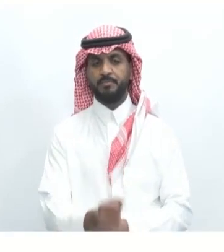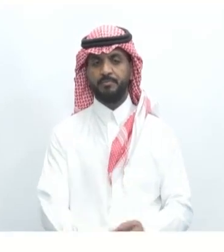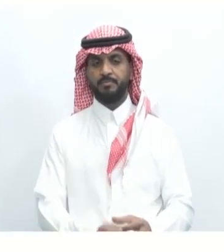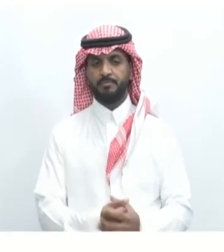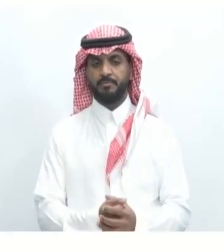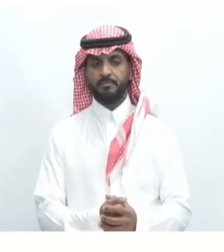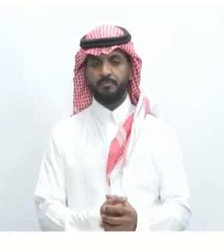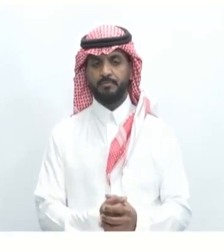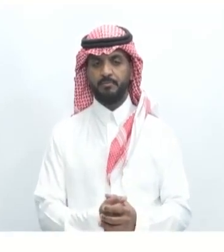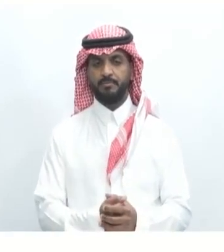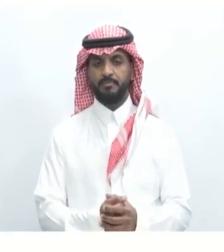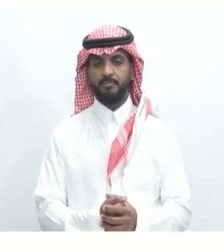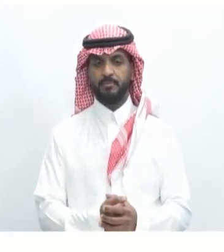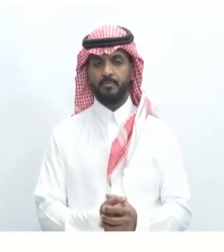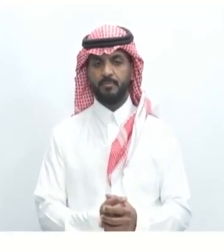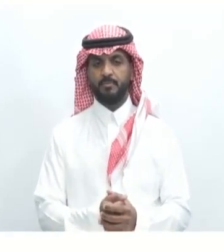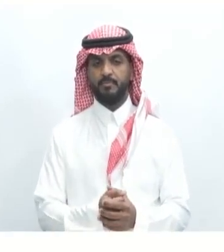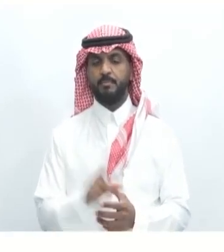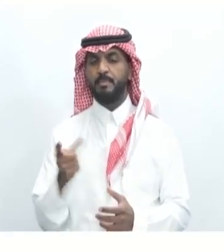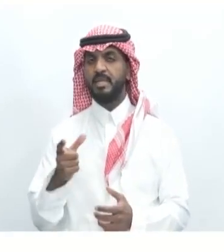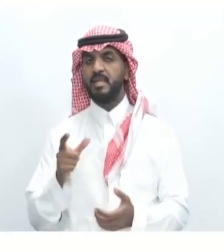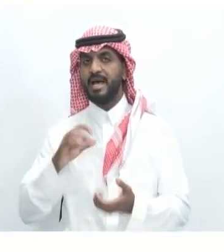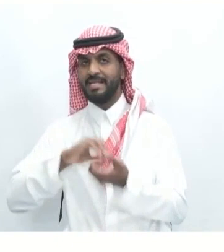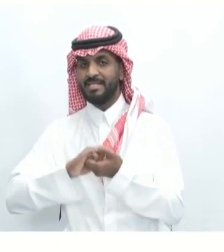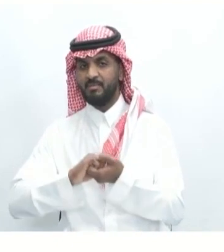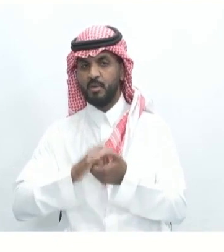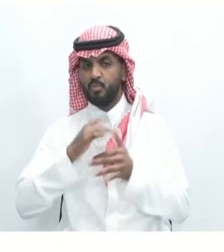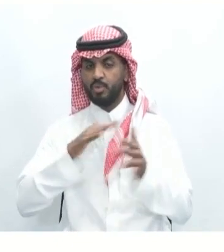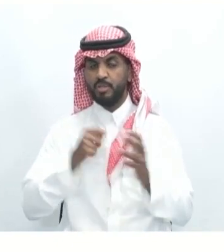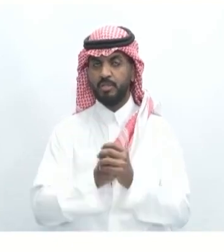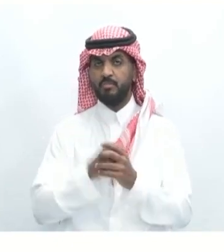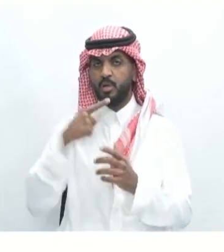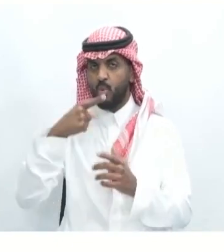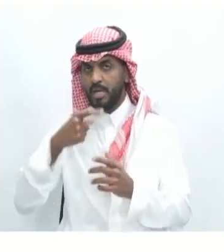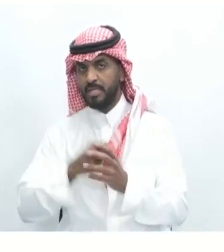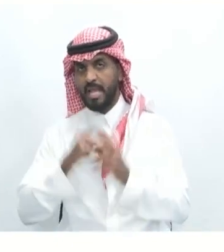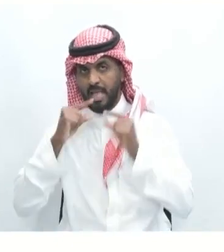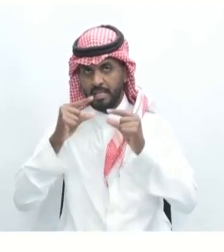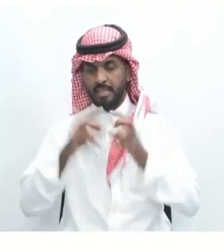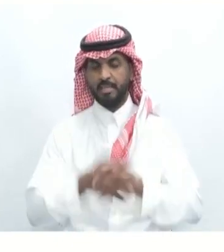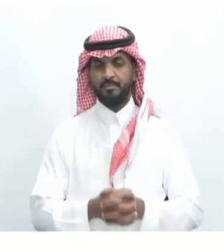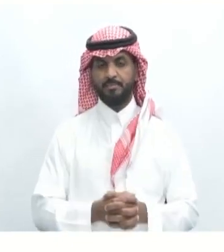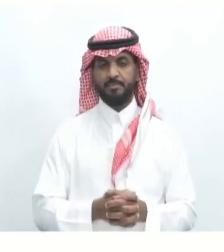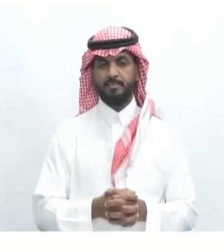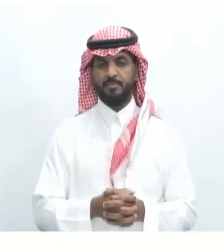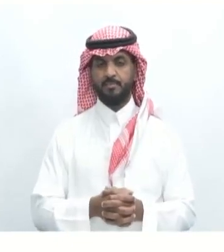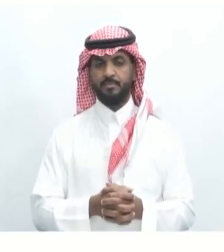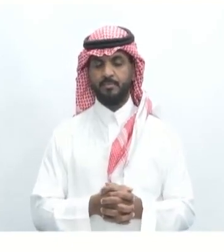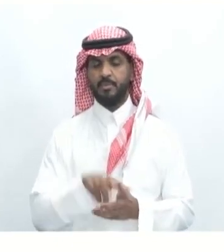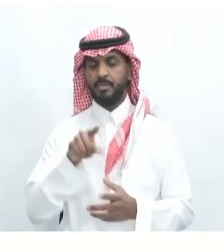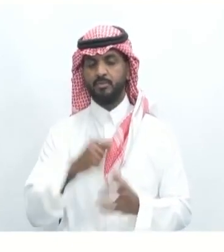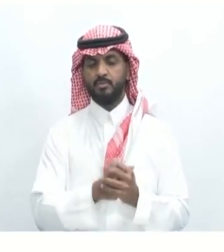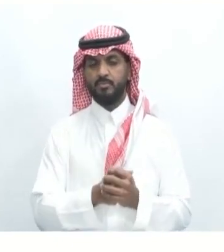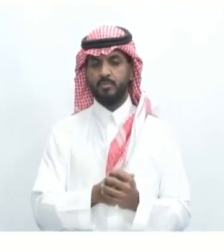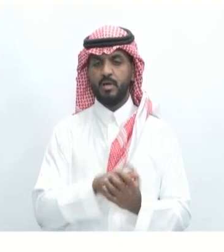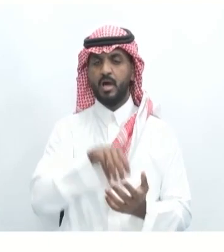المناسبه فراغ من الصحابه المكثرين من روايه الحديث احسنتم